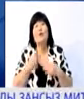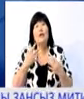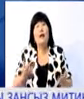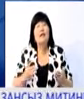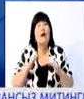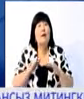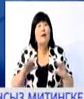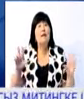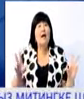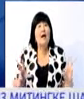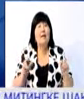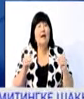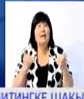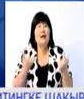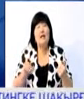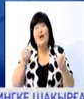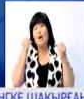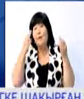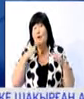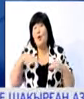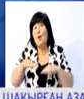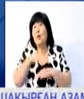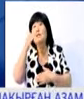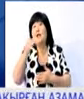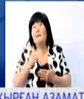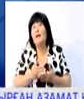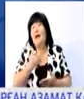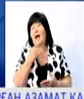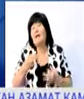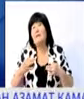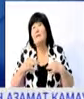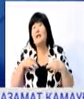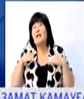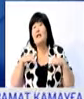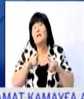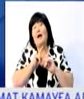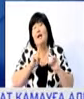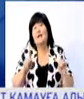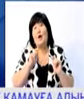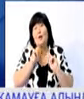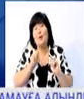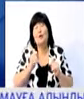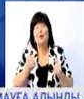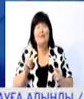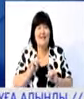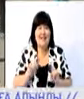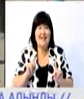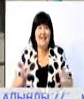айғағы. Бала бақыт бақшасы атты мәдени көпшілік бағдарлама әдемі мерекелік шерумен айрықша көңіл күй сыйлаумен ерекшеленді.